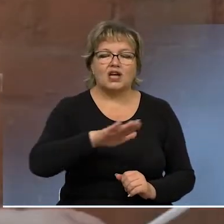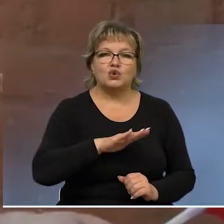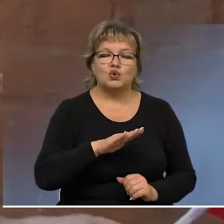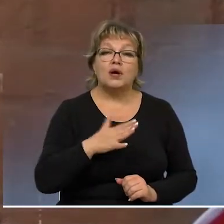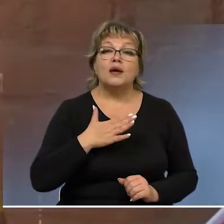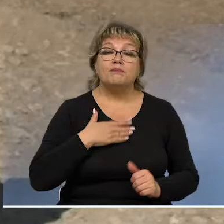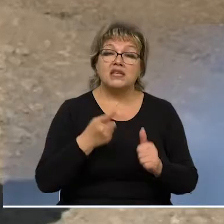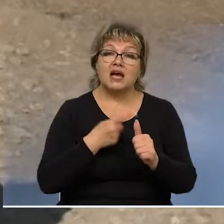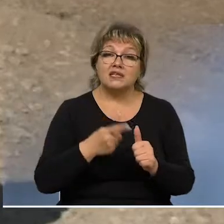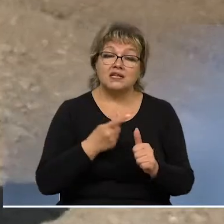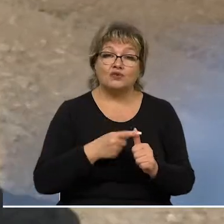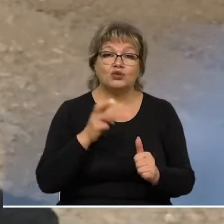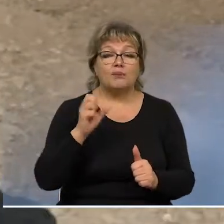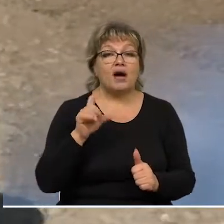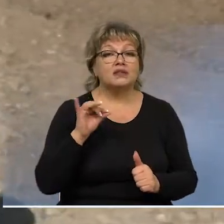страну